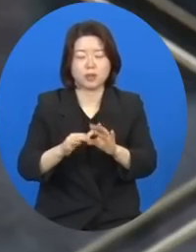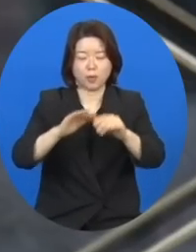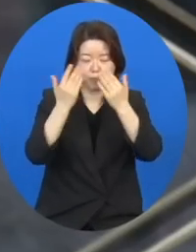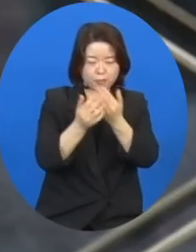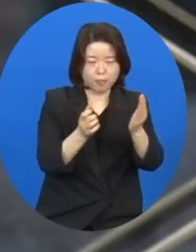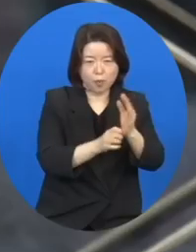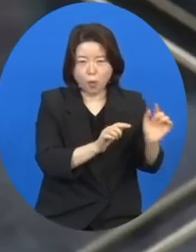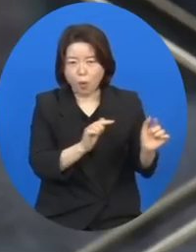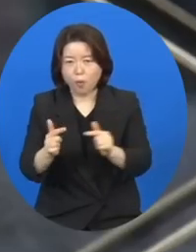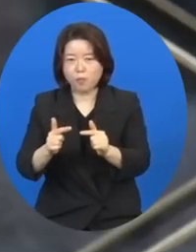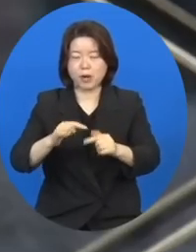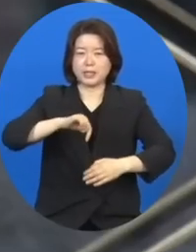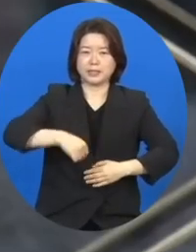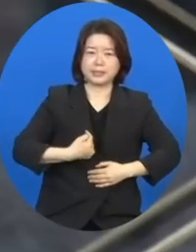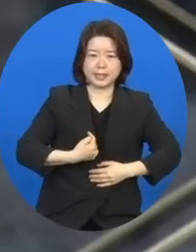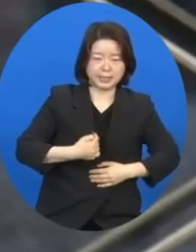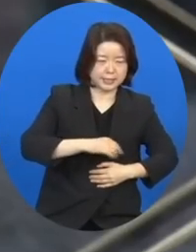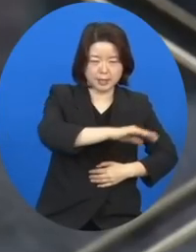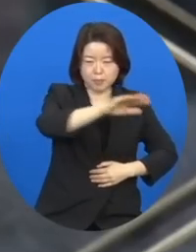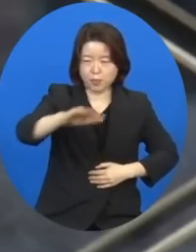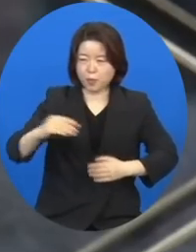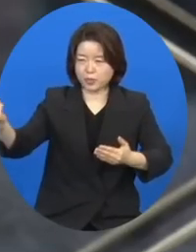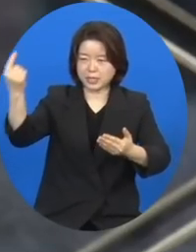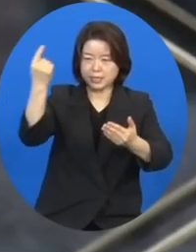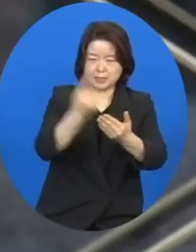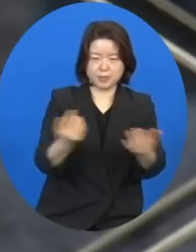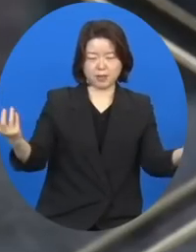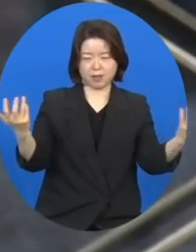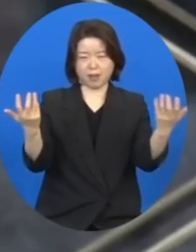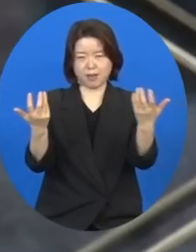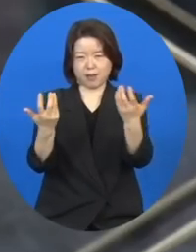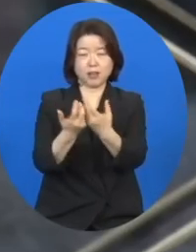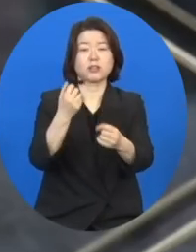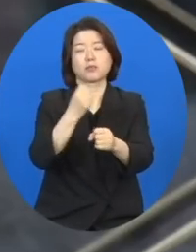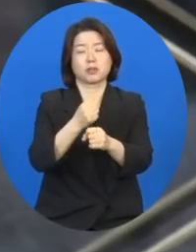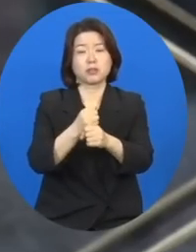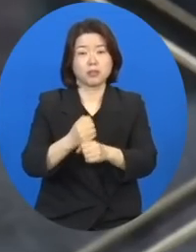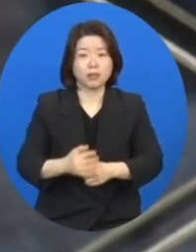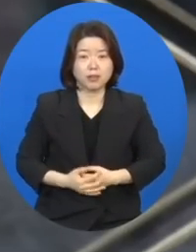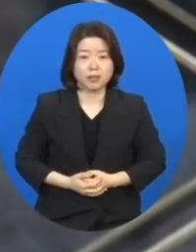만물을, 세상을 자신의 임재로 가득히 채우십니다. 자, 이 구절을 잘 보십시오.